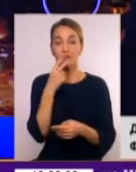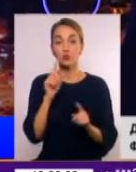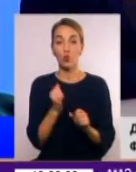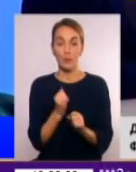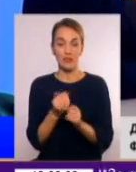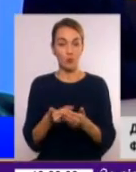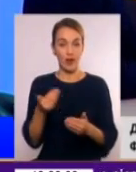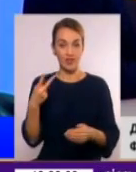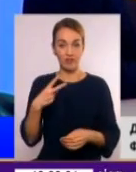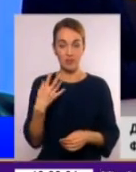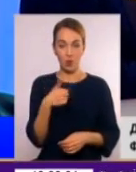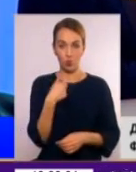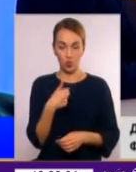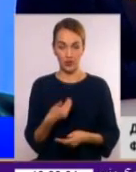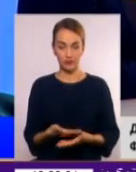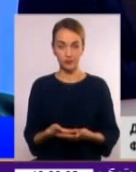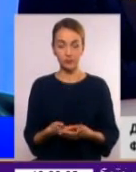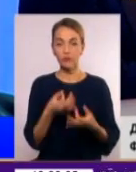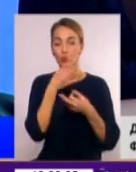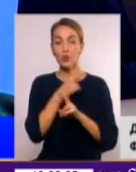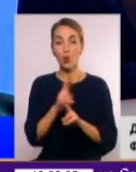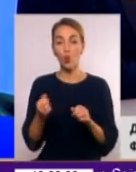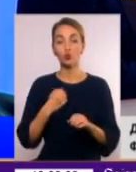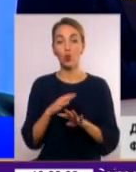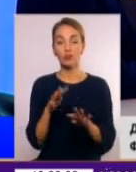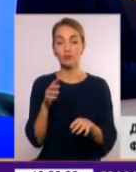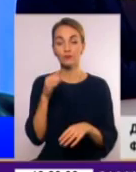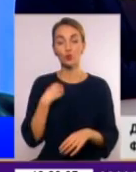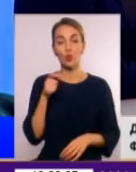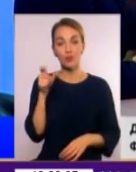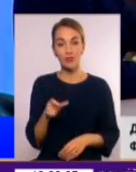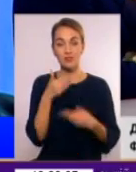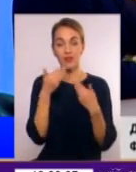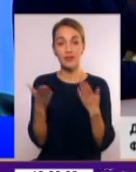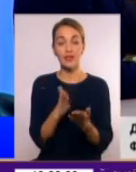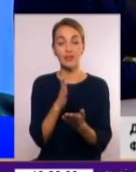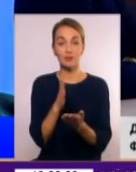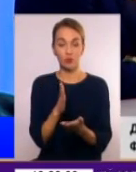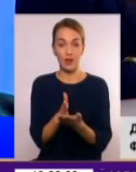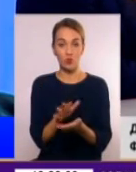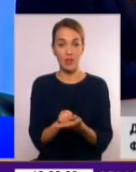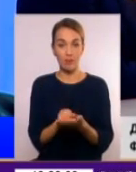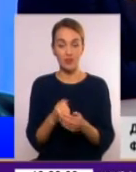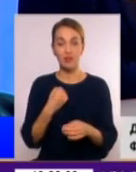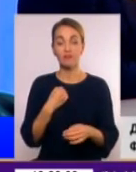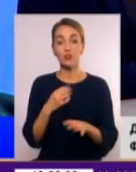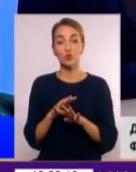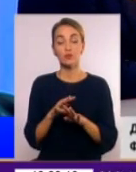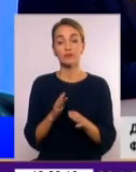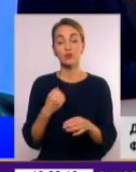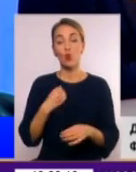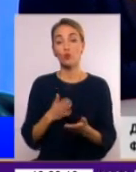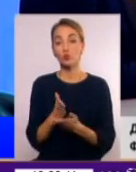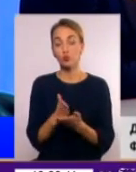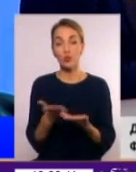за попередні там, 25 років. Да? Ви будь-якого солдата запитаєте, ну, який безпосередньо займається військовою службою, яке в